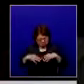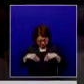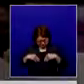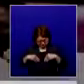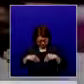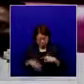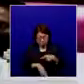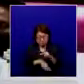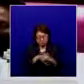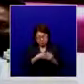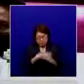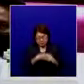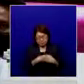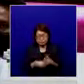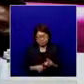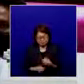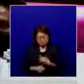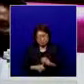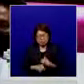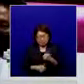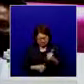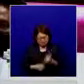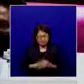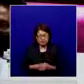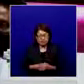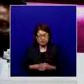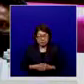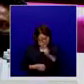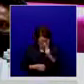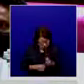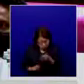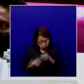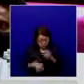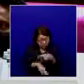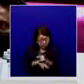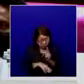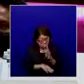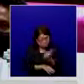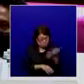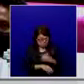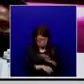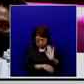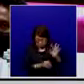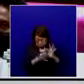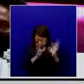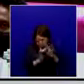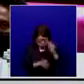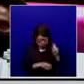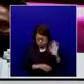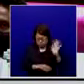านประธานได้ชี้แนะครับด้วยความเคารพท่านประธานนะไม่ได้เคารพคนอื่นนะเคารพท่านประธานนะ